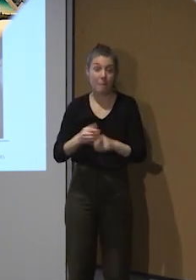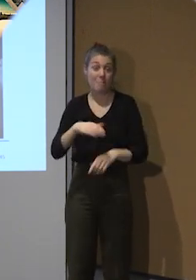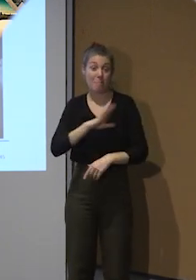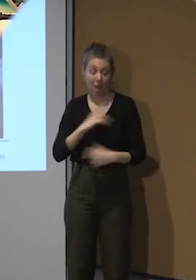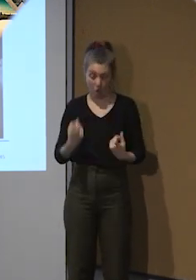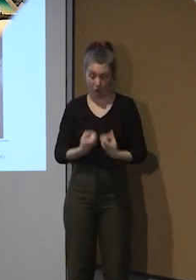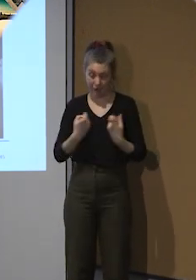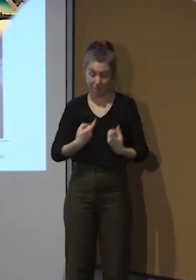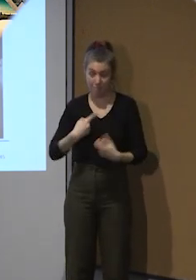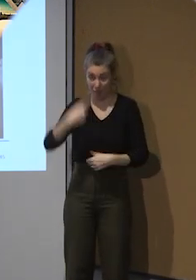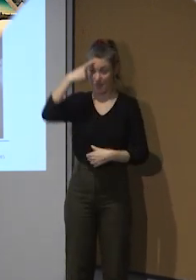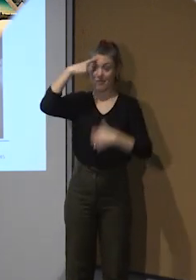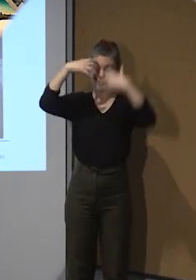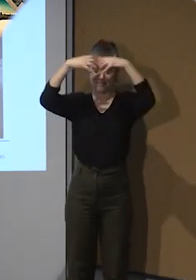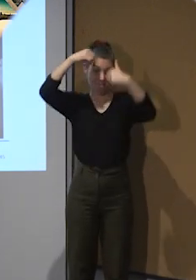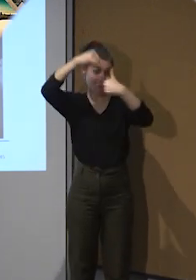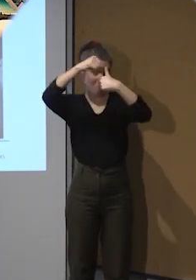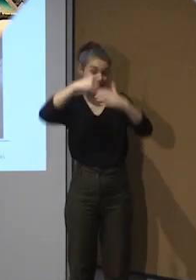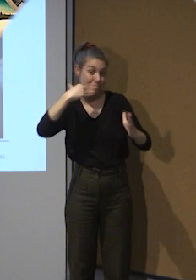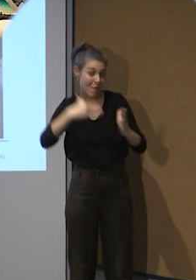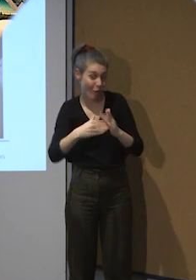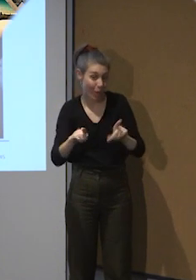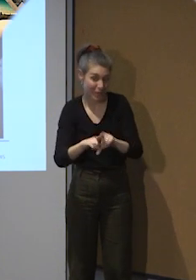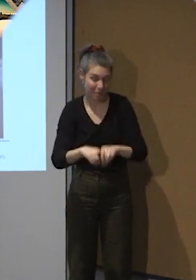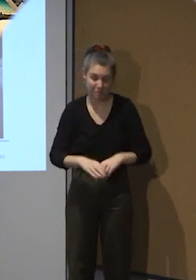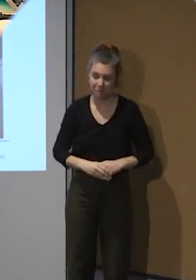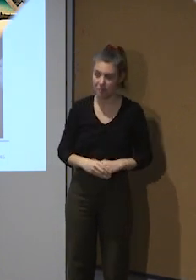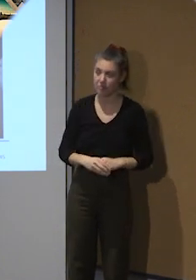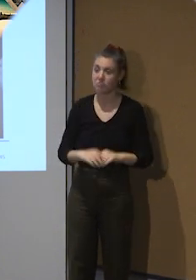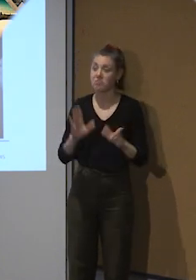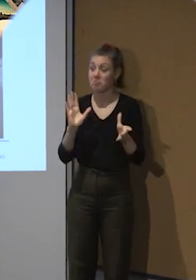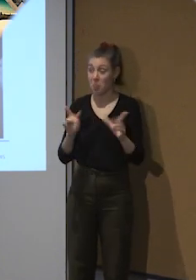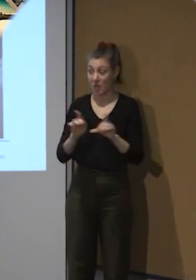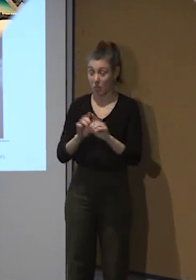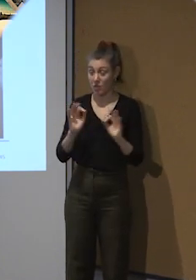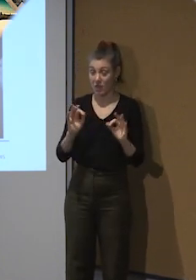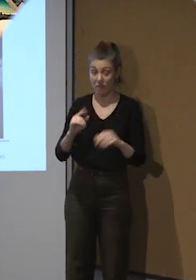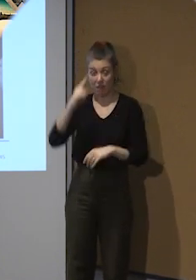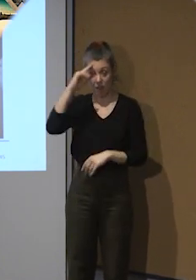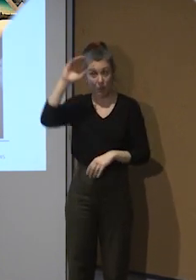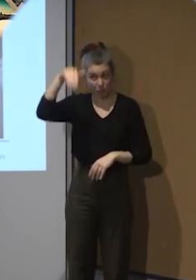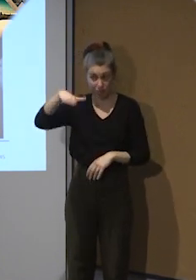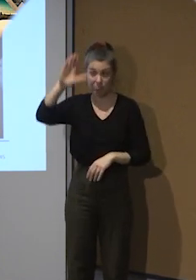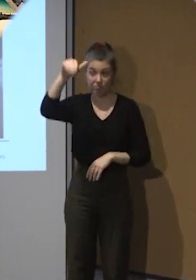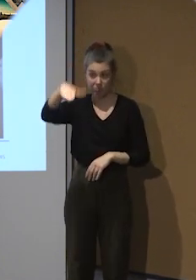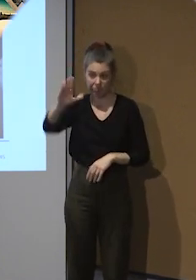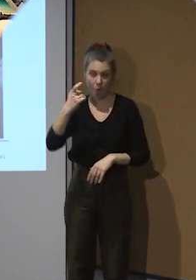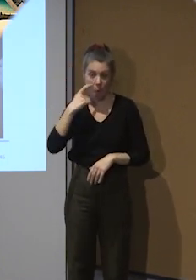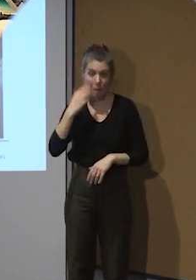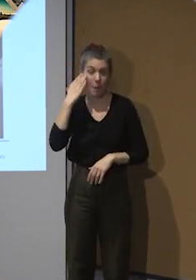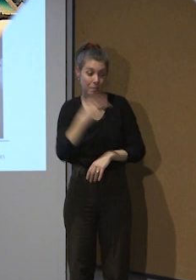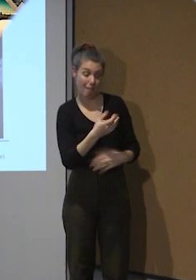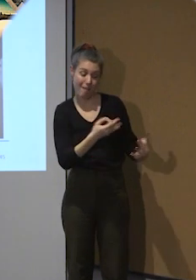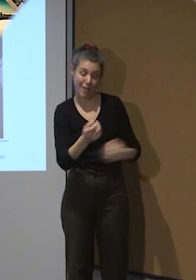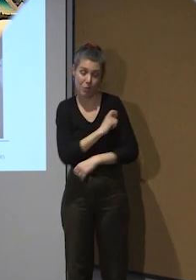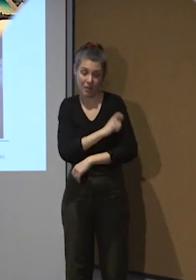fonction cognitive. Au niveau aussi de tout ce qui va être humeur, on s'est rendu compte qu'on avait une amélioration de l'humeur au quotidien grâce